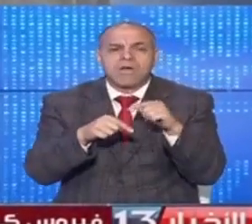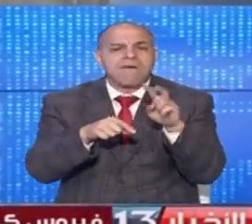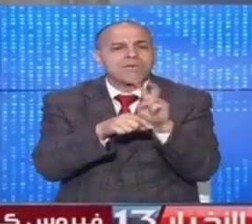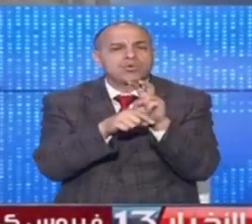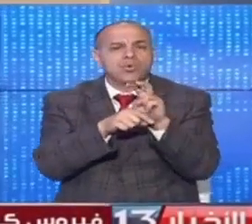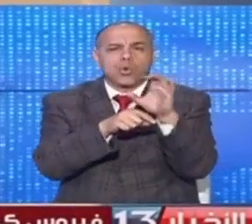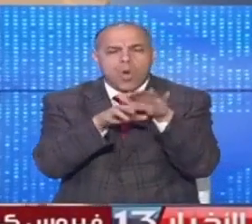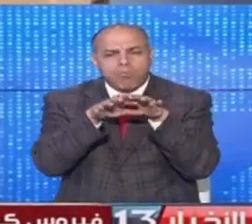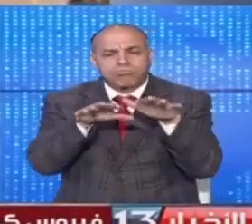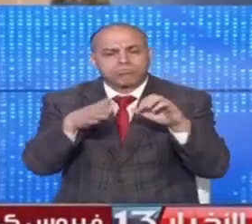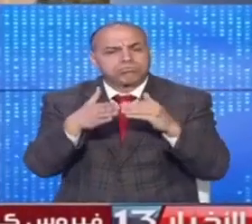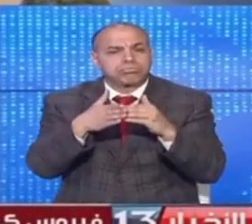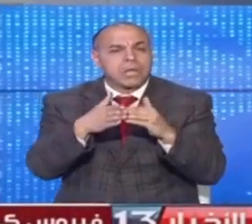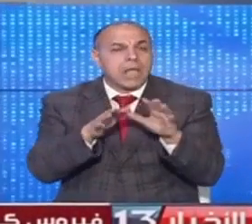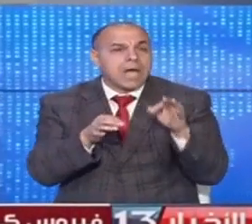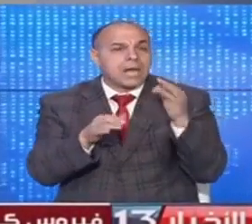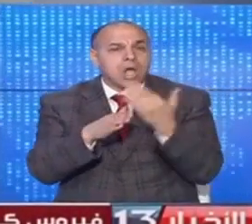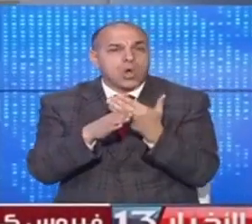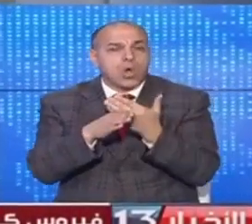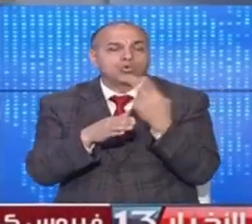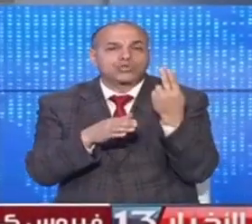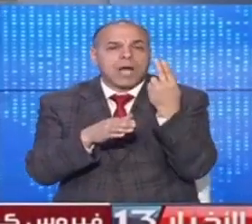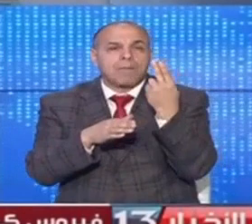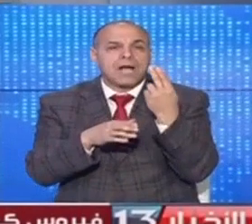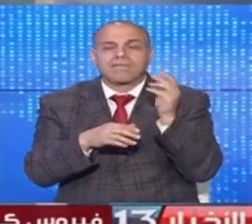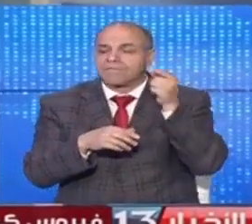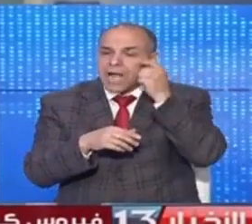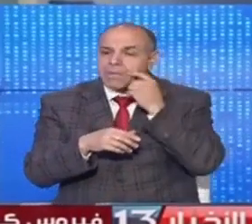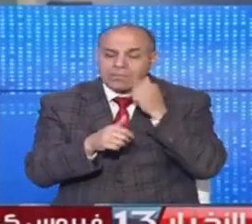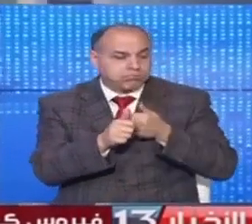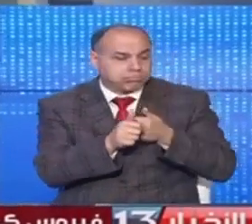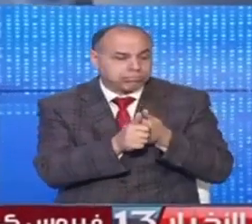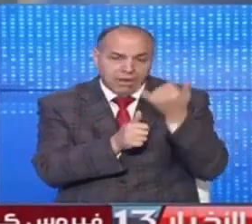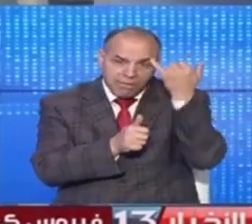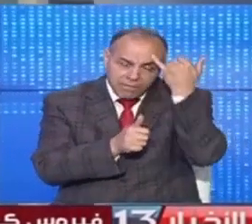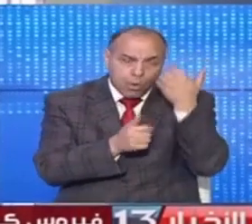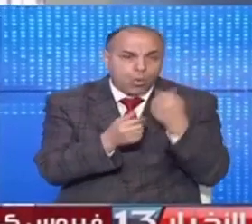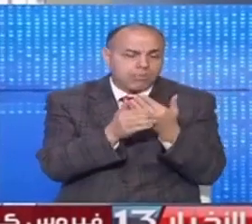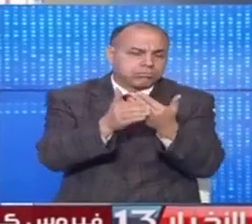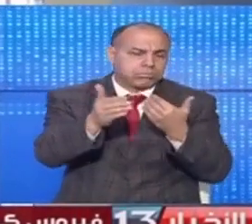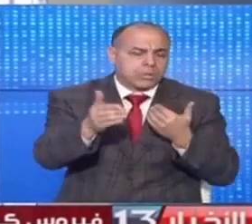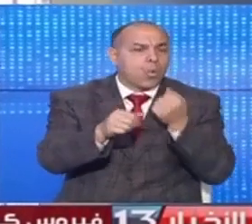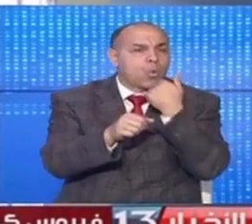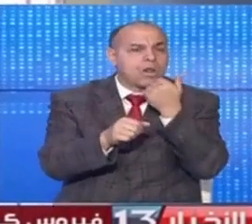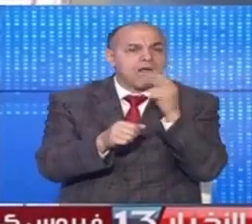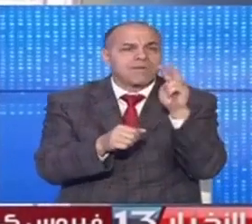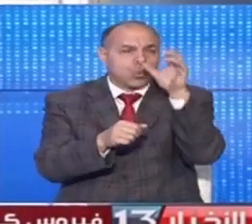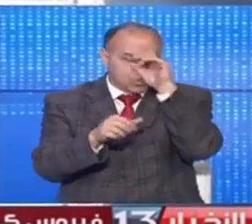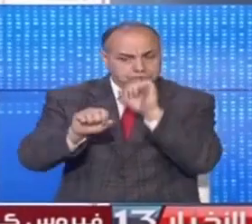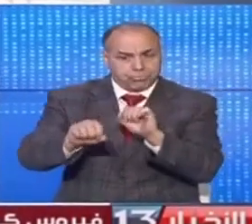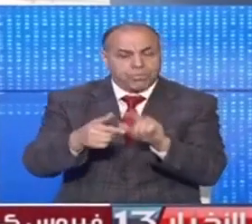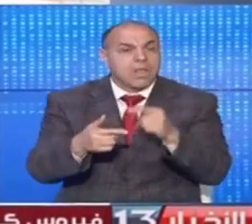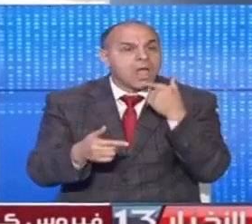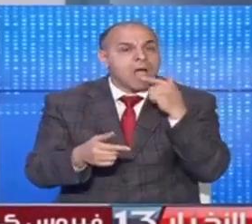فيروس كورونا فيما خيرت المدارس والجامعات في الامارات اتباعها مبادره التعلم عن بعدين لمواجهه فيروس كورونا